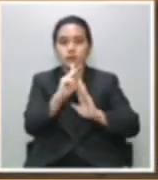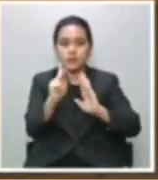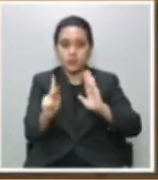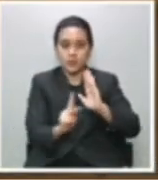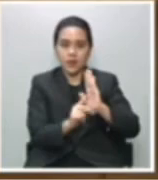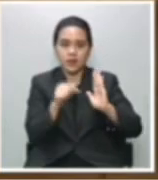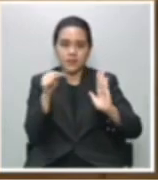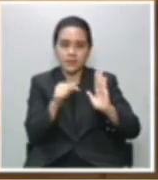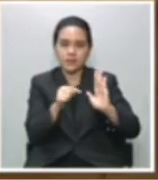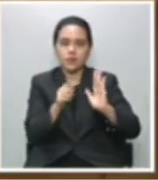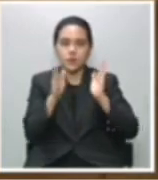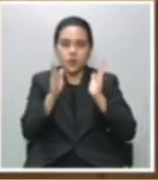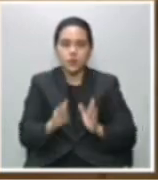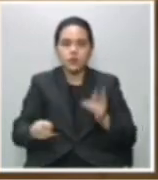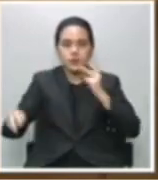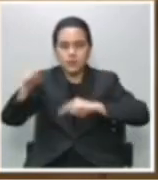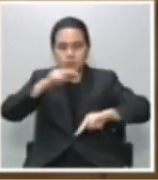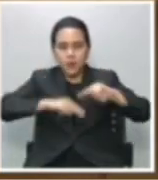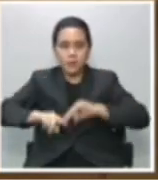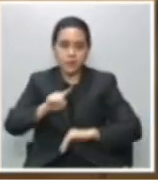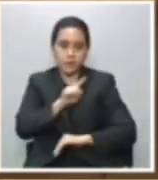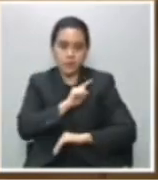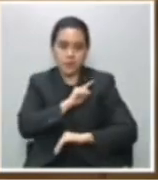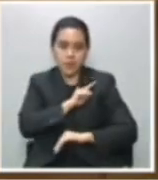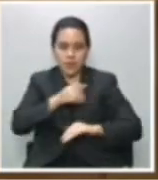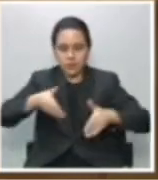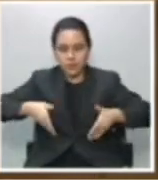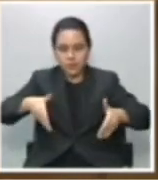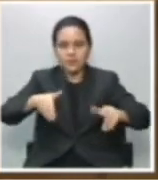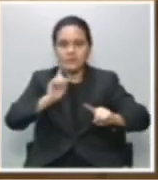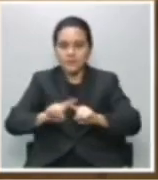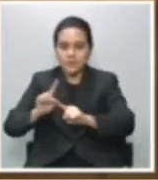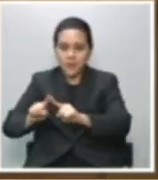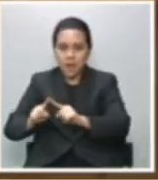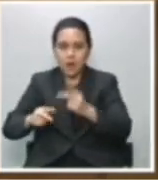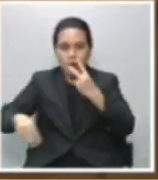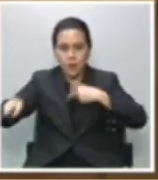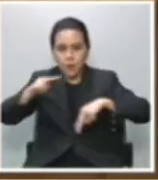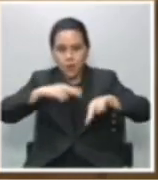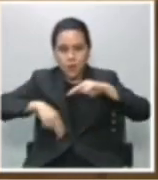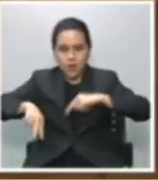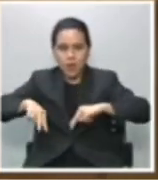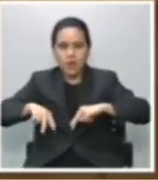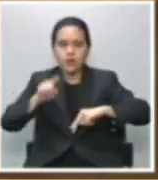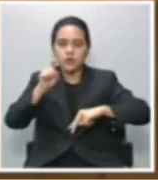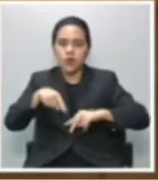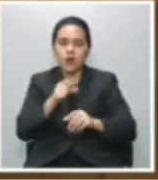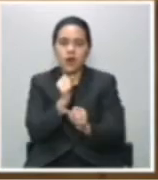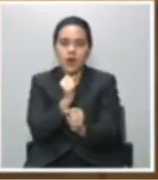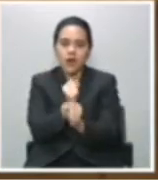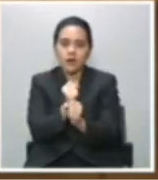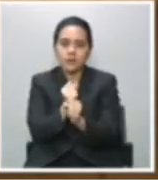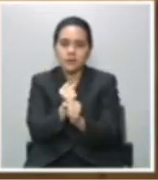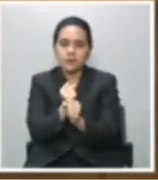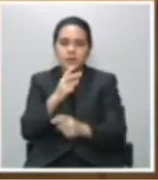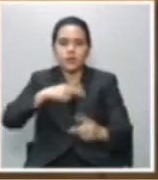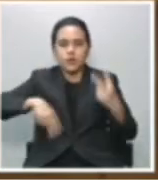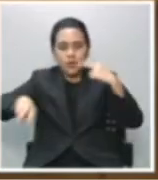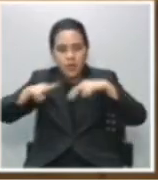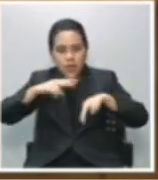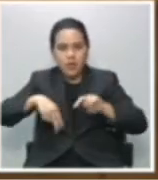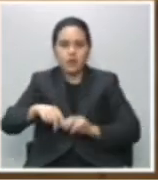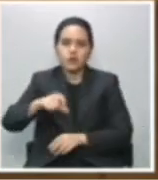ผู้ที่จะต้องดูแลถนนต่างๆเหล่านี้ก็จะต้องดำเนินการทั้งดูแลซ่อมแ